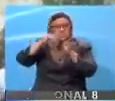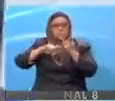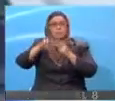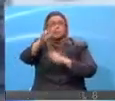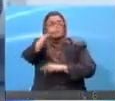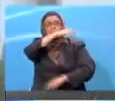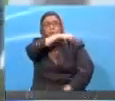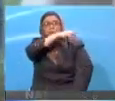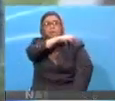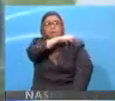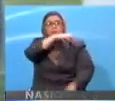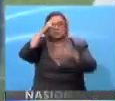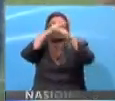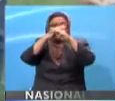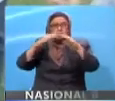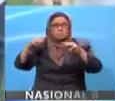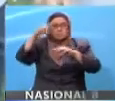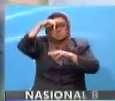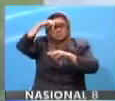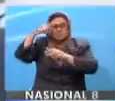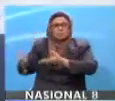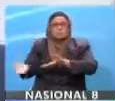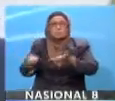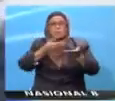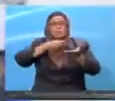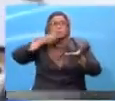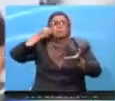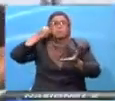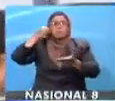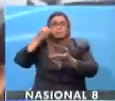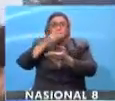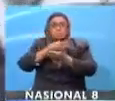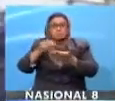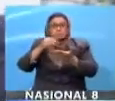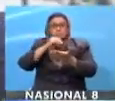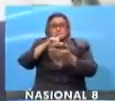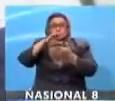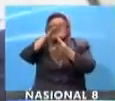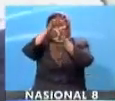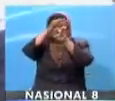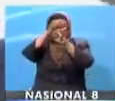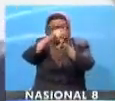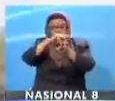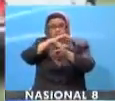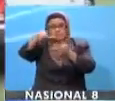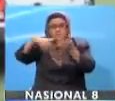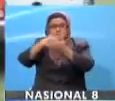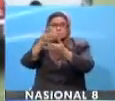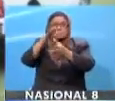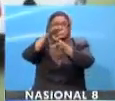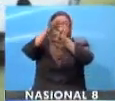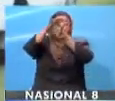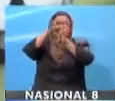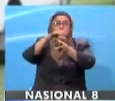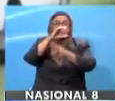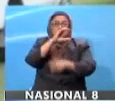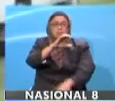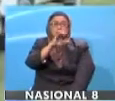turut mengiringi pulang jenazah. Kesemua mereka akan menaiki pesawat khas C-130 milik tentera